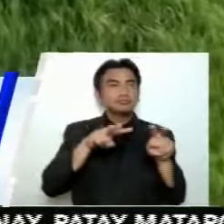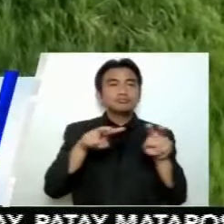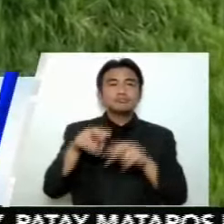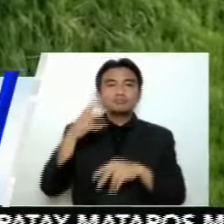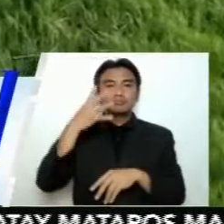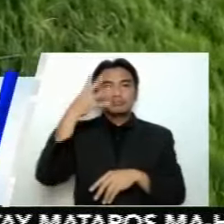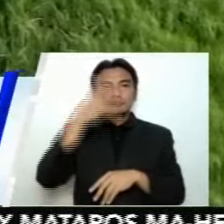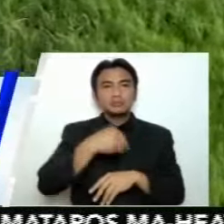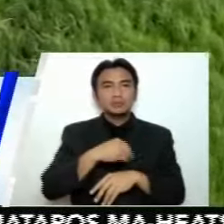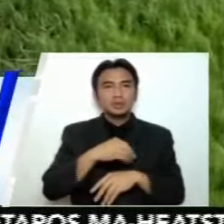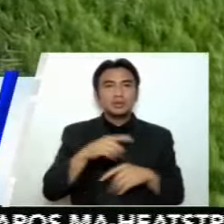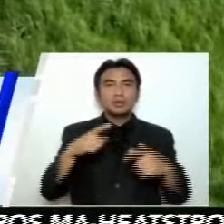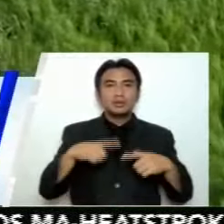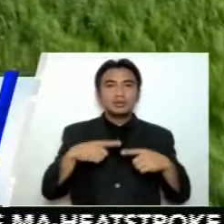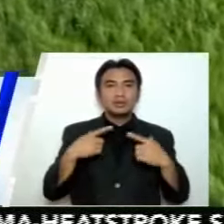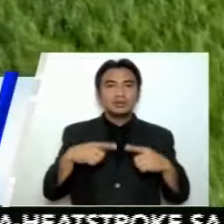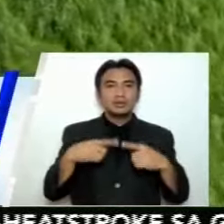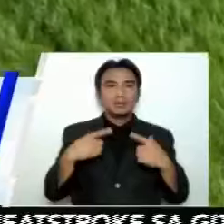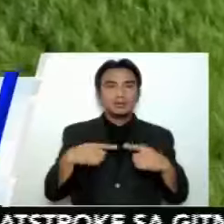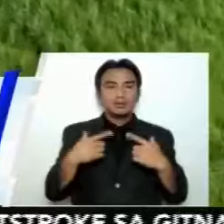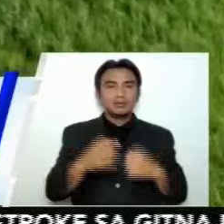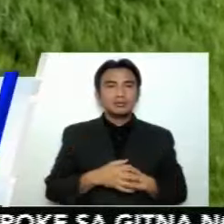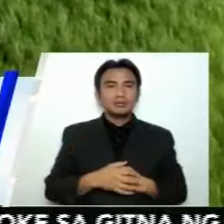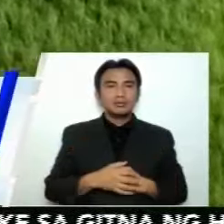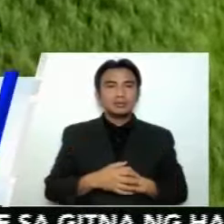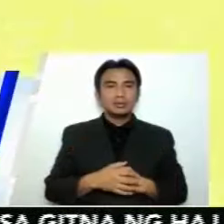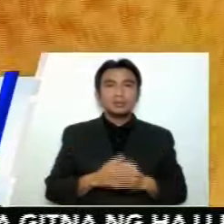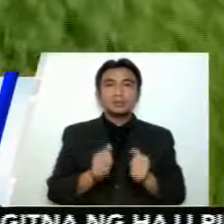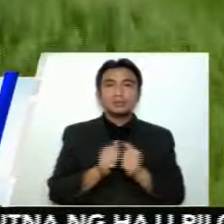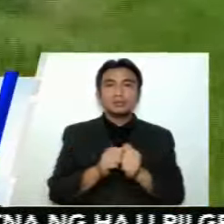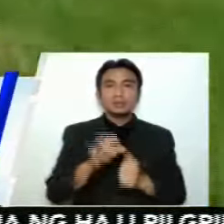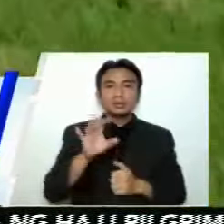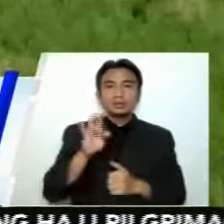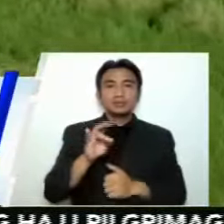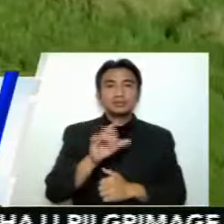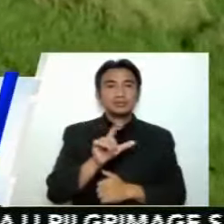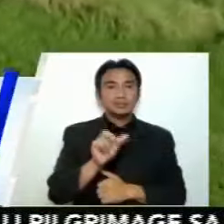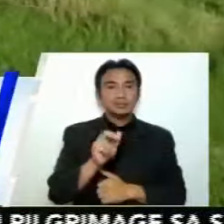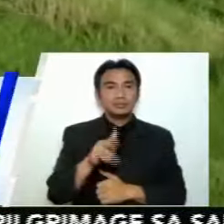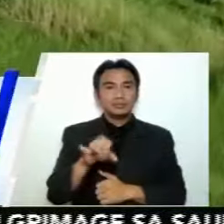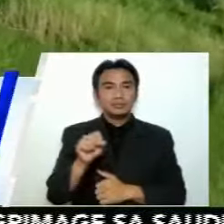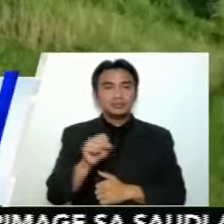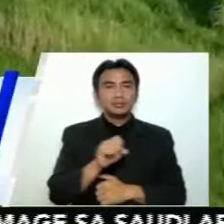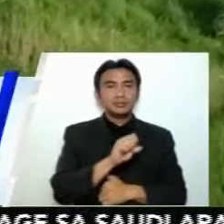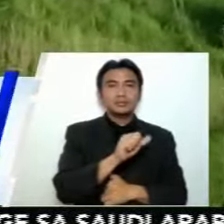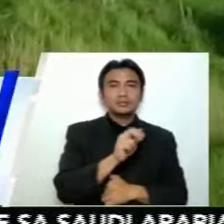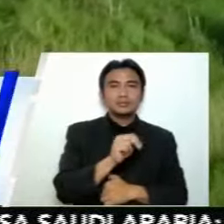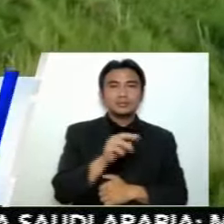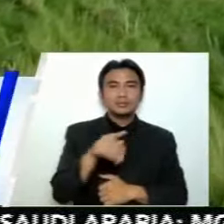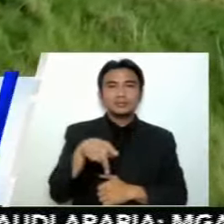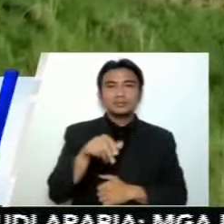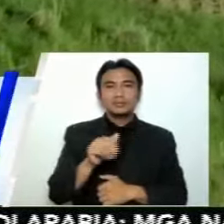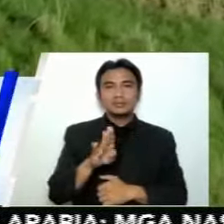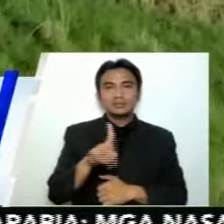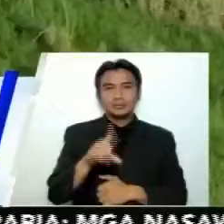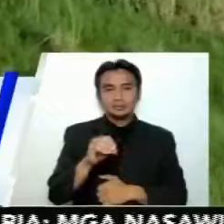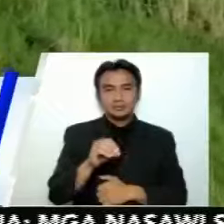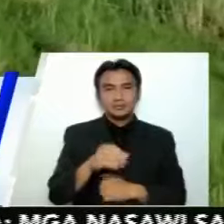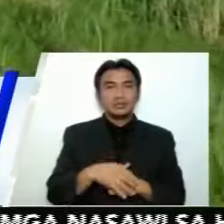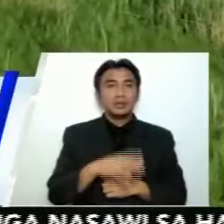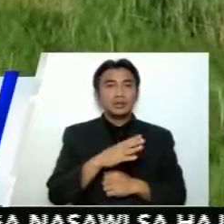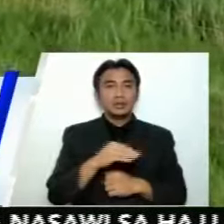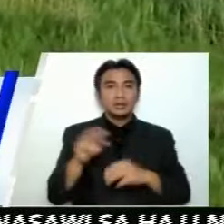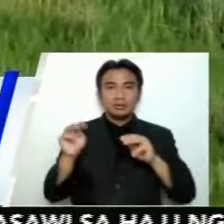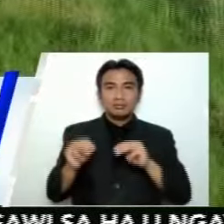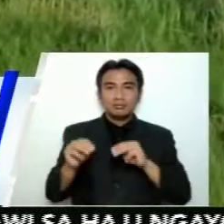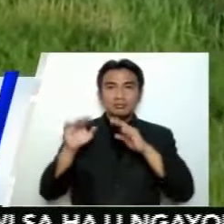Laguna tanaw rin ang seven lakes ng San Pablo pati ang mga bundok gaya ng